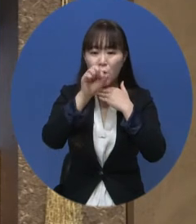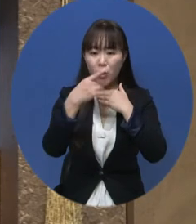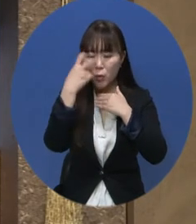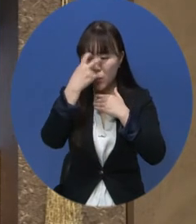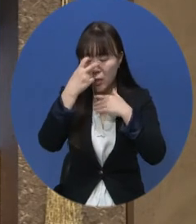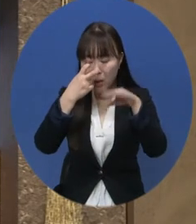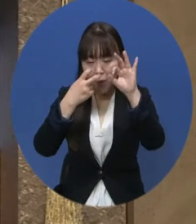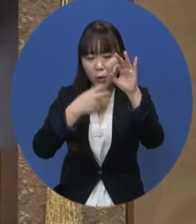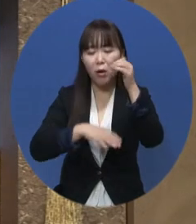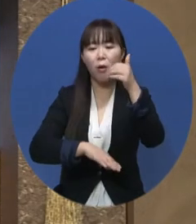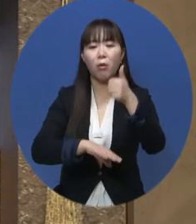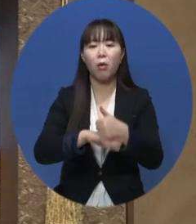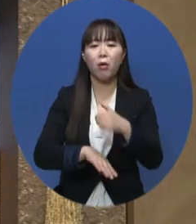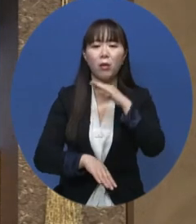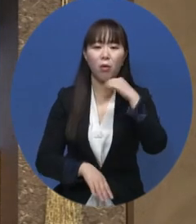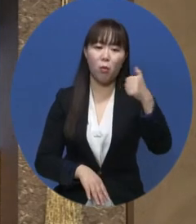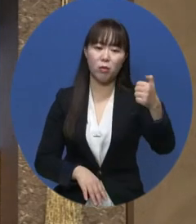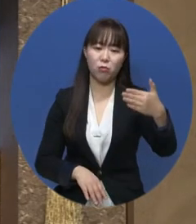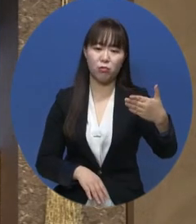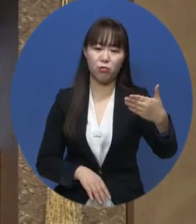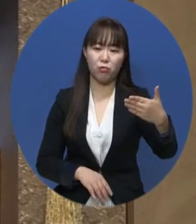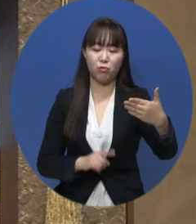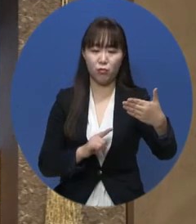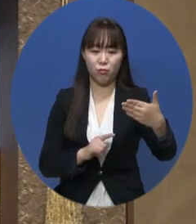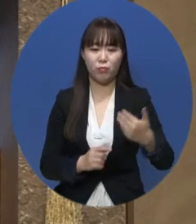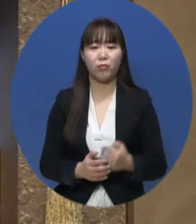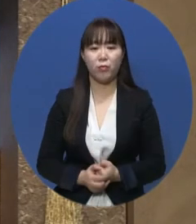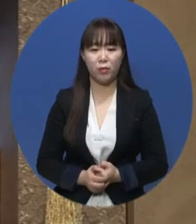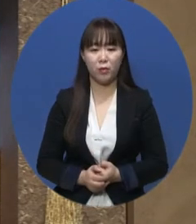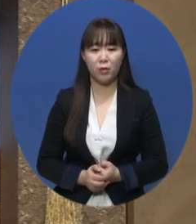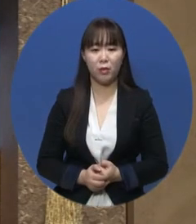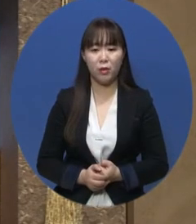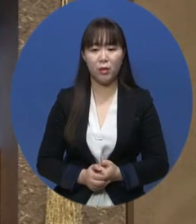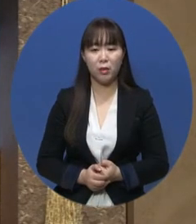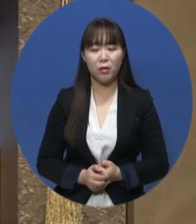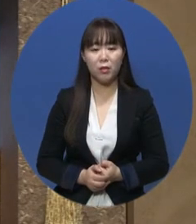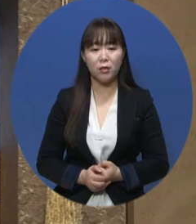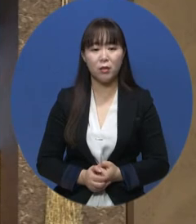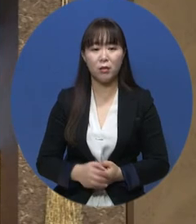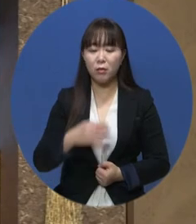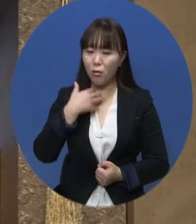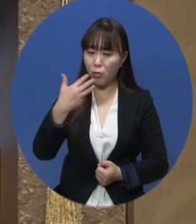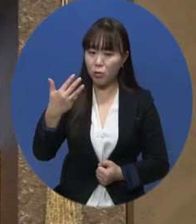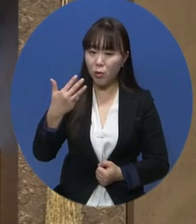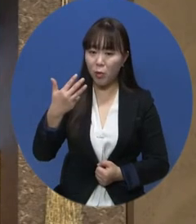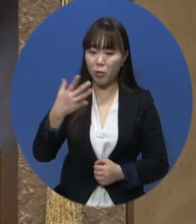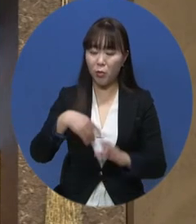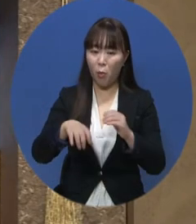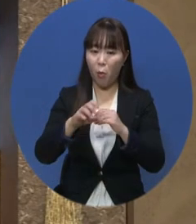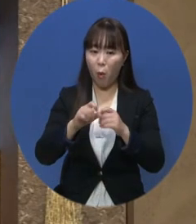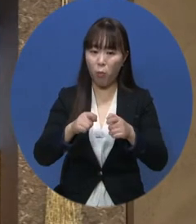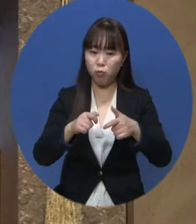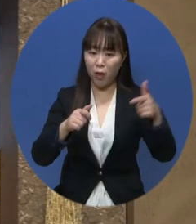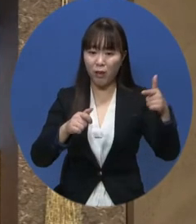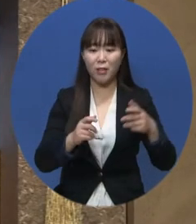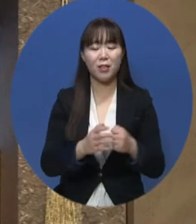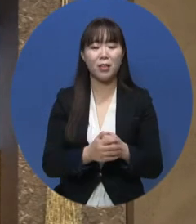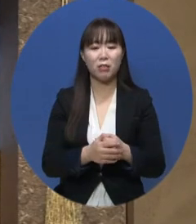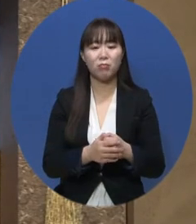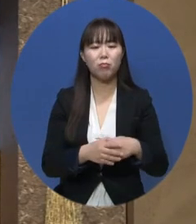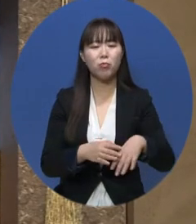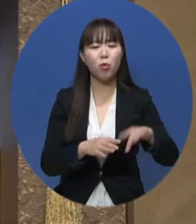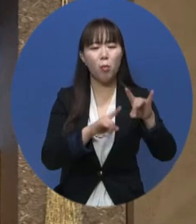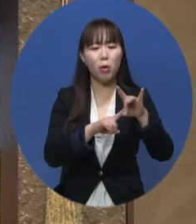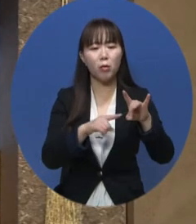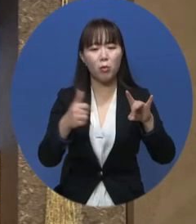조사를 해보니까 59세가 된 거예요. 그렇다면 무려... 8살이. 예. 그러니까 처음에는